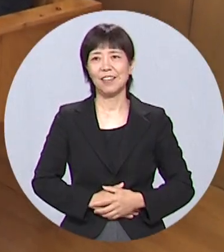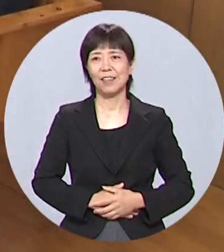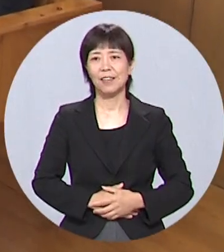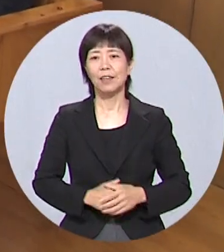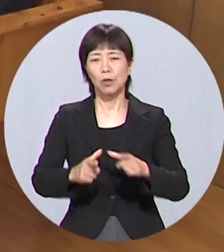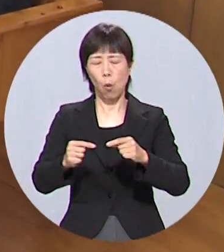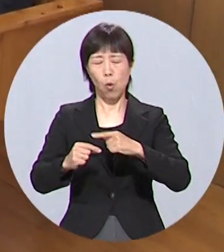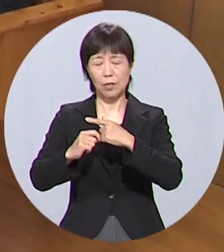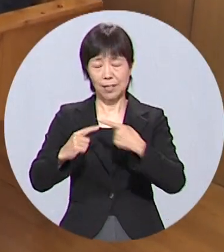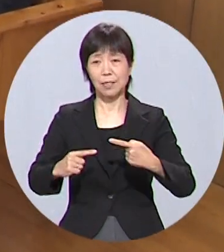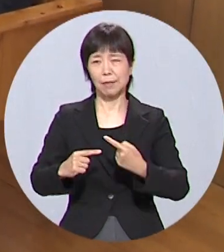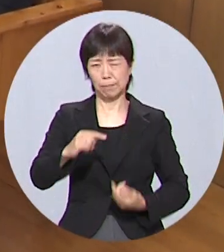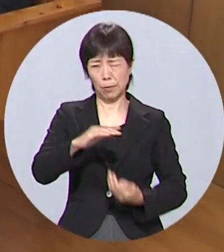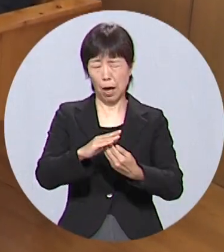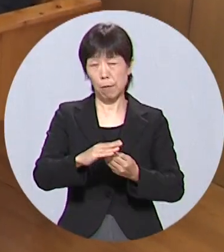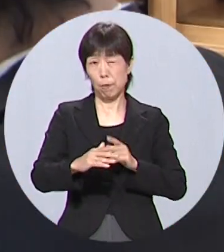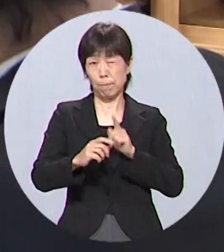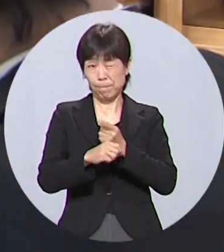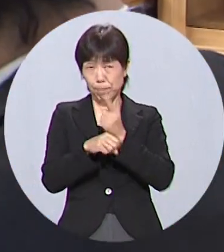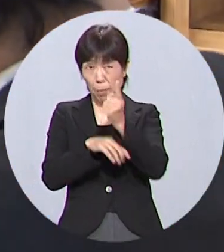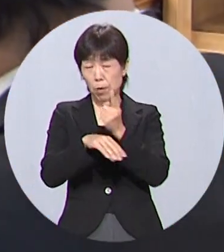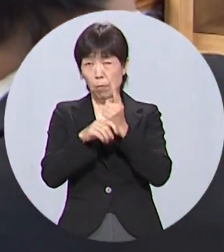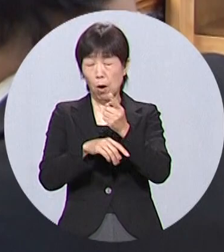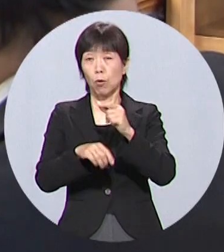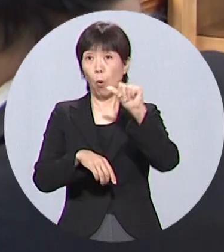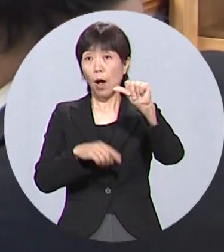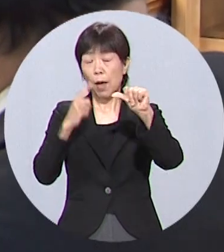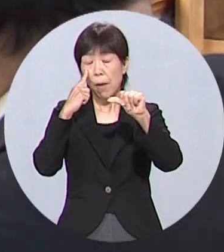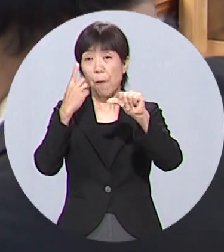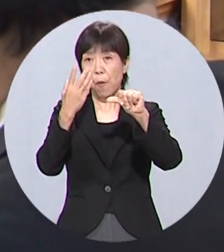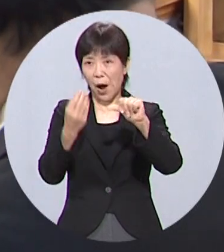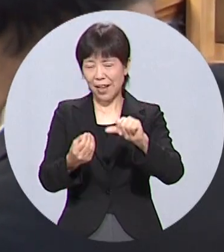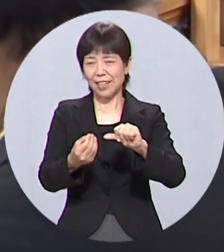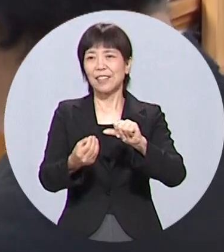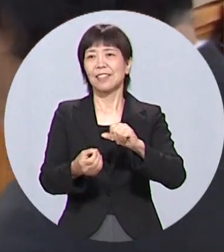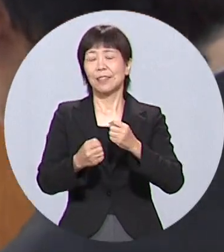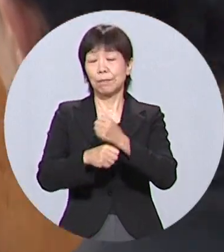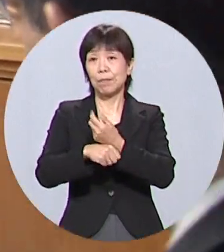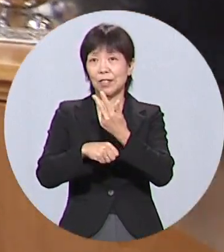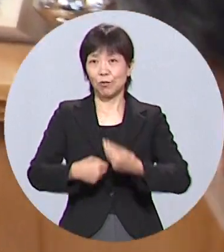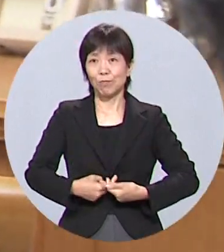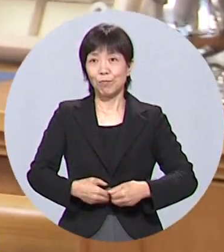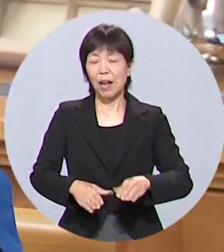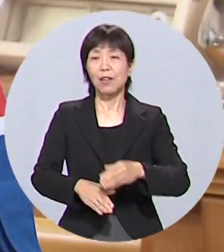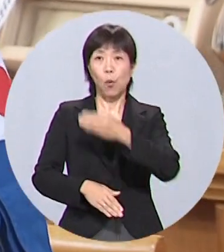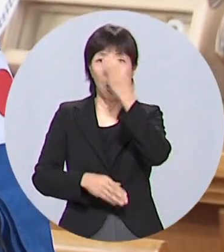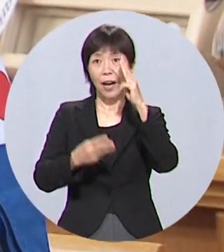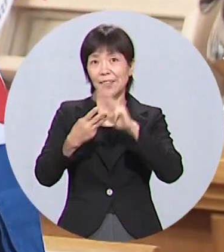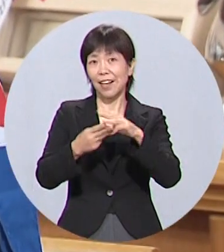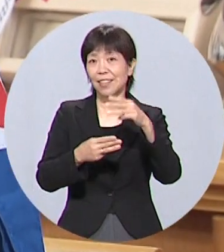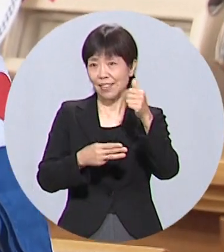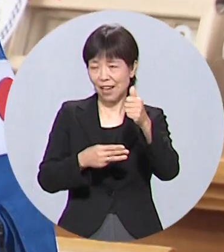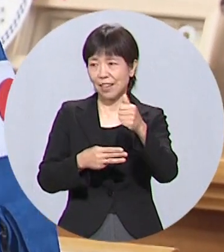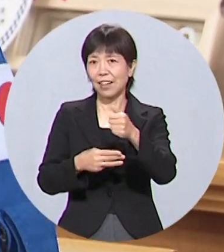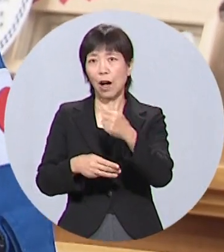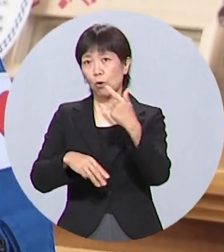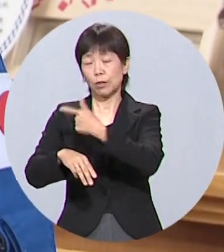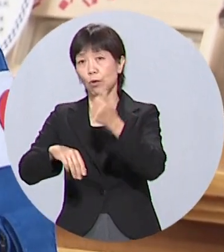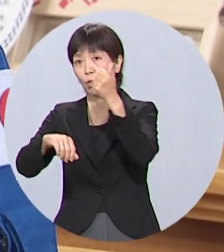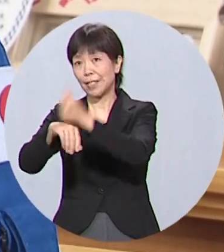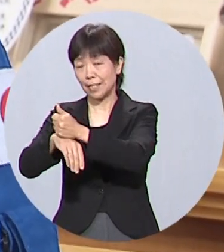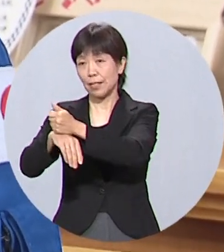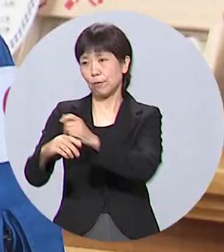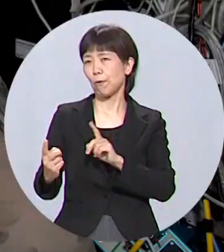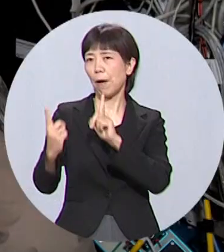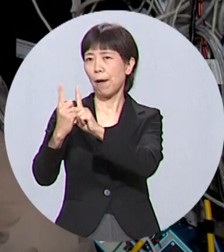日本人最多となる5度目の宇宙飛行を終えた埼玉市出身の若田光一さんが大野知事を表敬訪問し